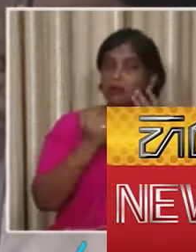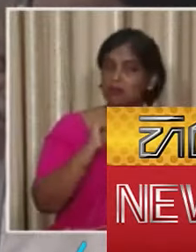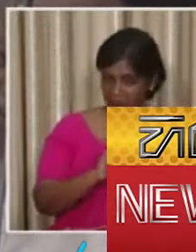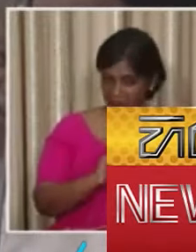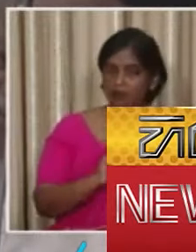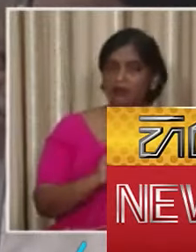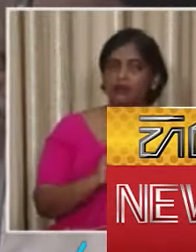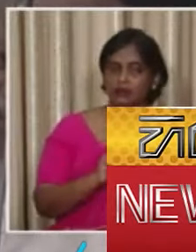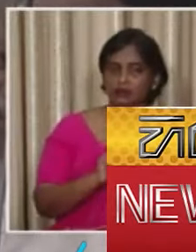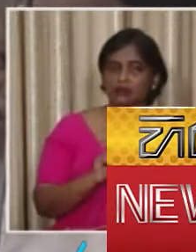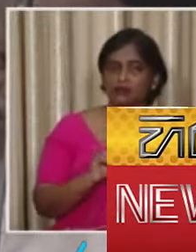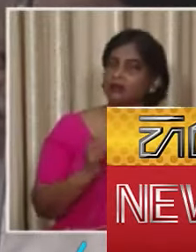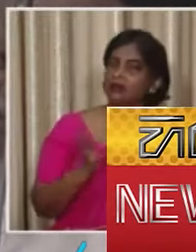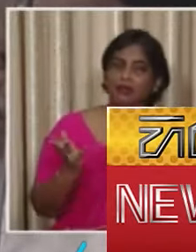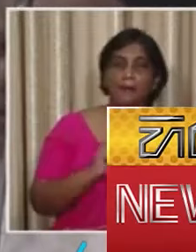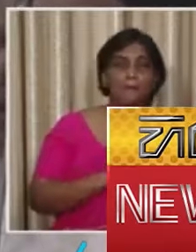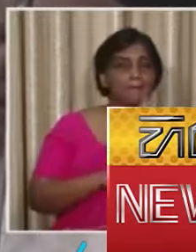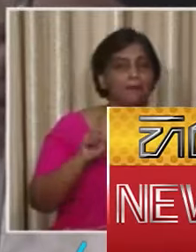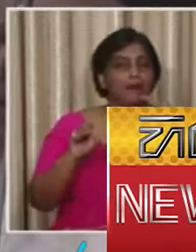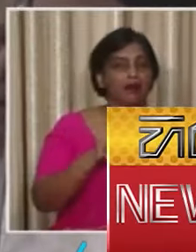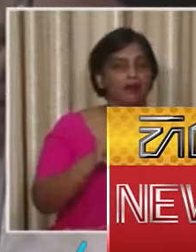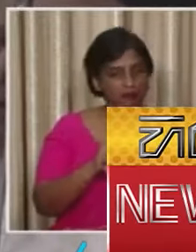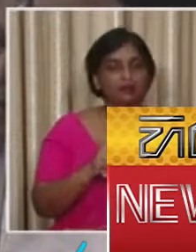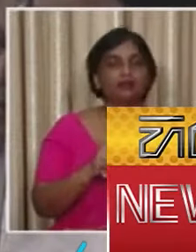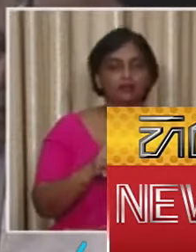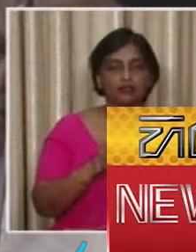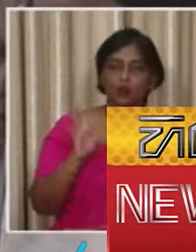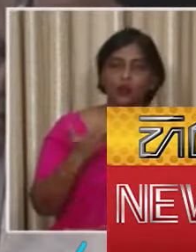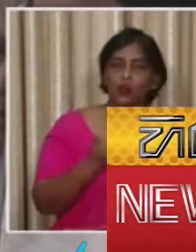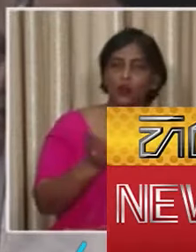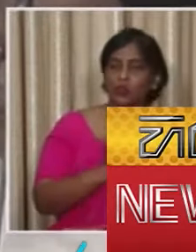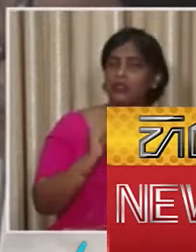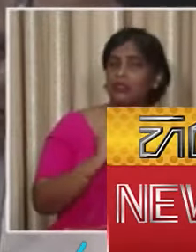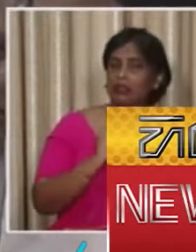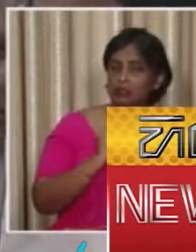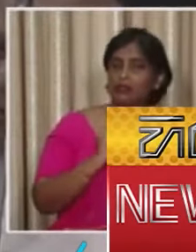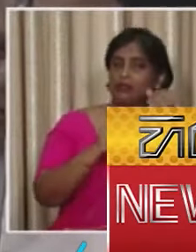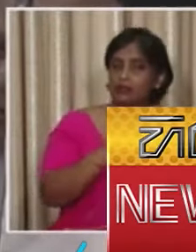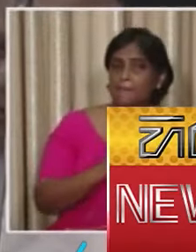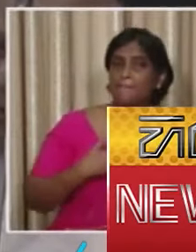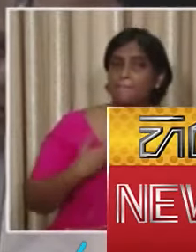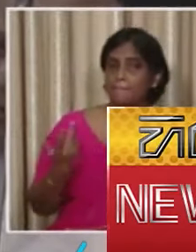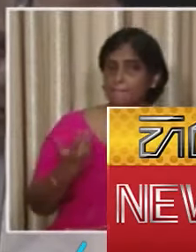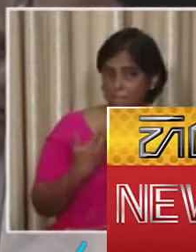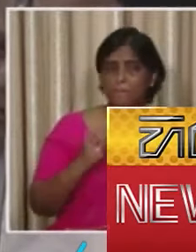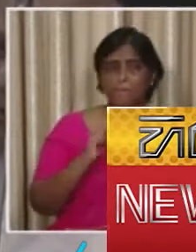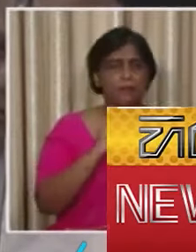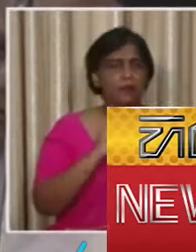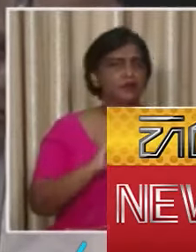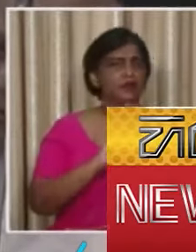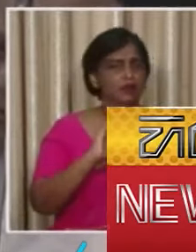සුභාරංචියක්ද අසුභාරංචියක්ද? පාර්ලිමේන්තුවේ ඉන්න තියා තම තමන්ගේ ගෙවල් වල ඉන්නවත් බැරි තමන් භීෂණයක් තිබුණු